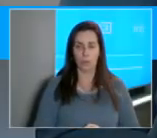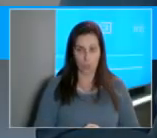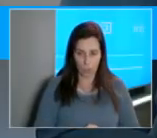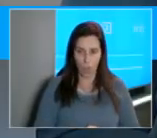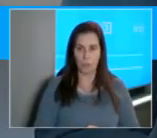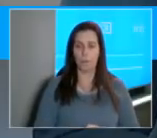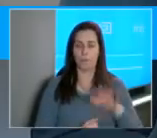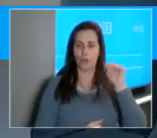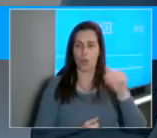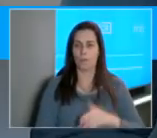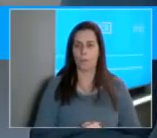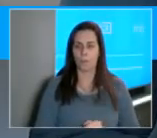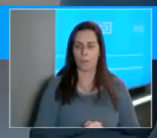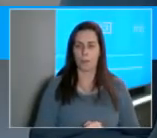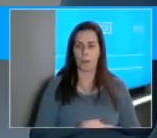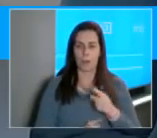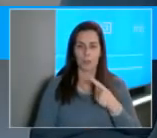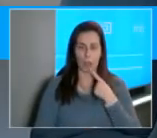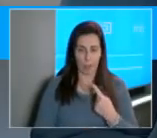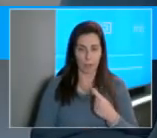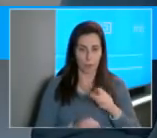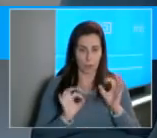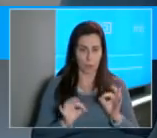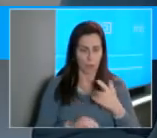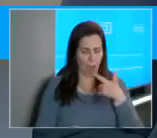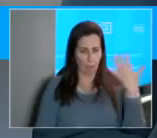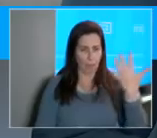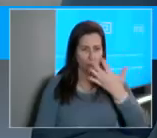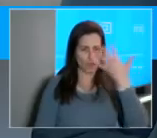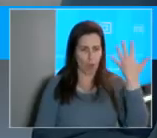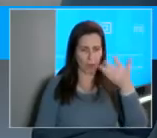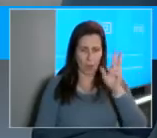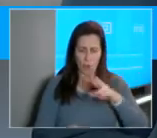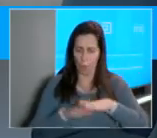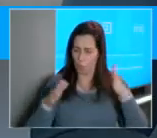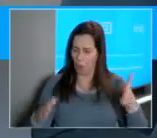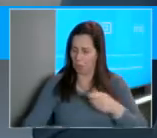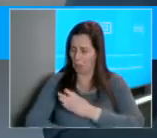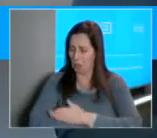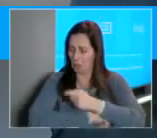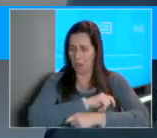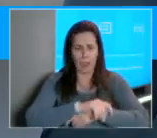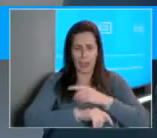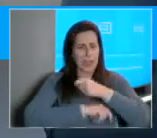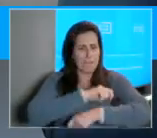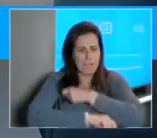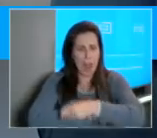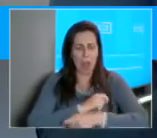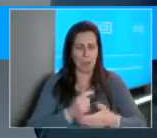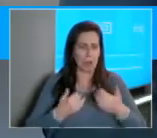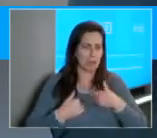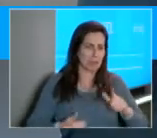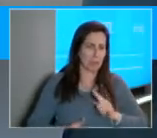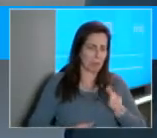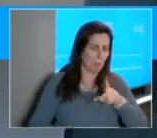שלום לך. אז הזכרתי קודם שבמשך הרבה מאוד שנים היו דוכנים, כולנו ראינו אותם. לי